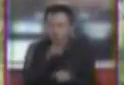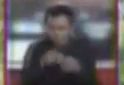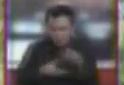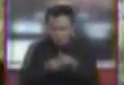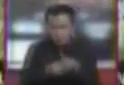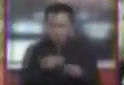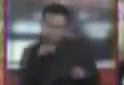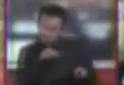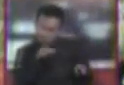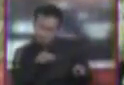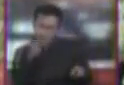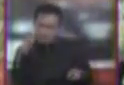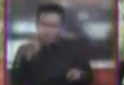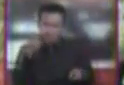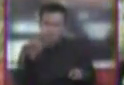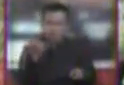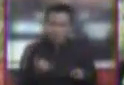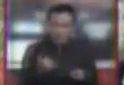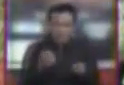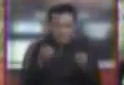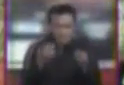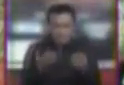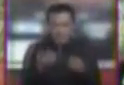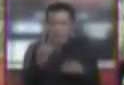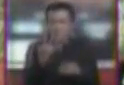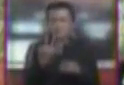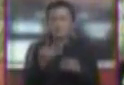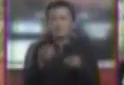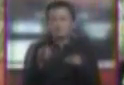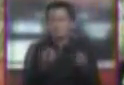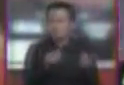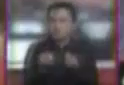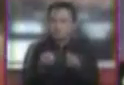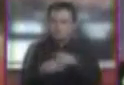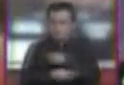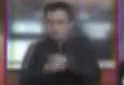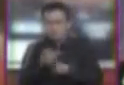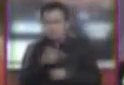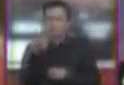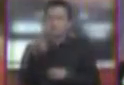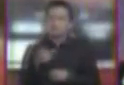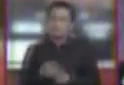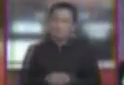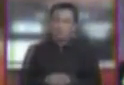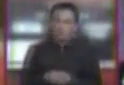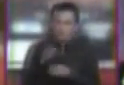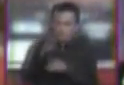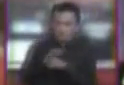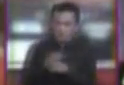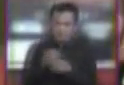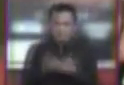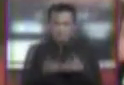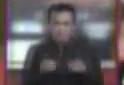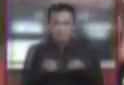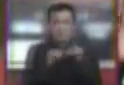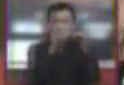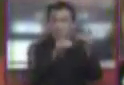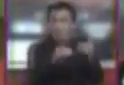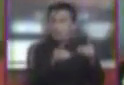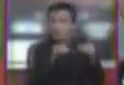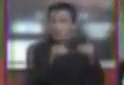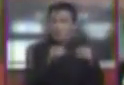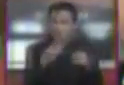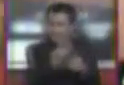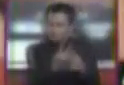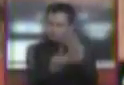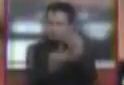rin ang tinitignan nilang dahilan kung bakit nagawa ng apat ang pang-holdup. Pebrero na isampa ang kasong rape laban sa apat at